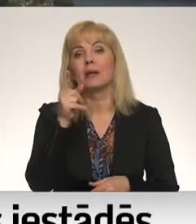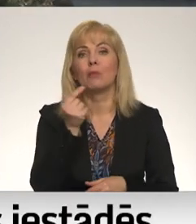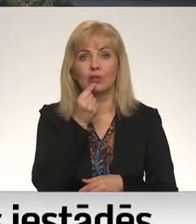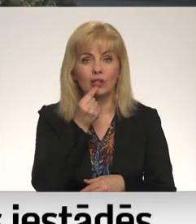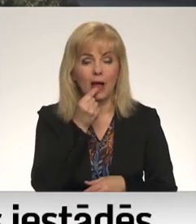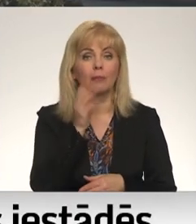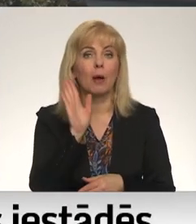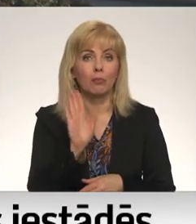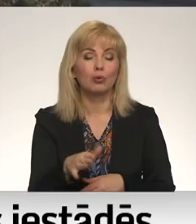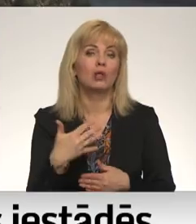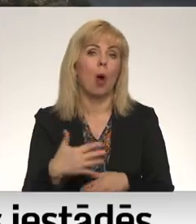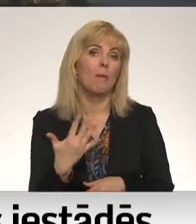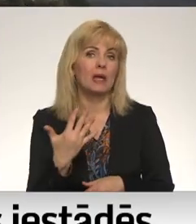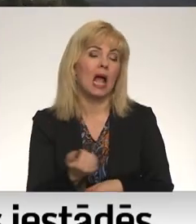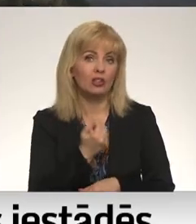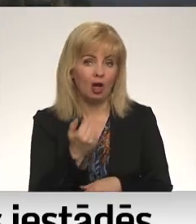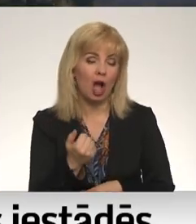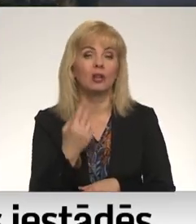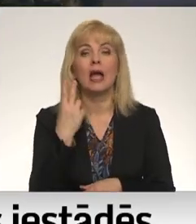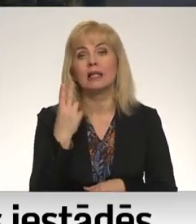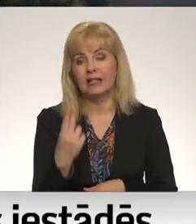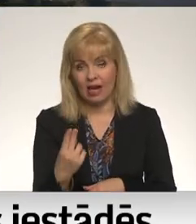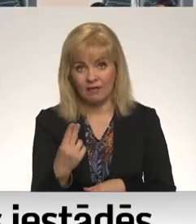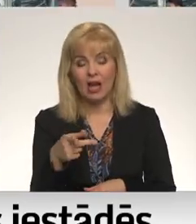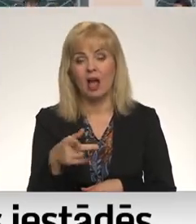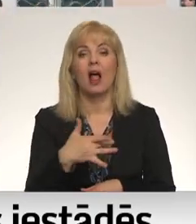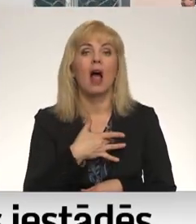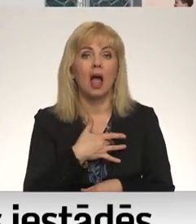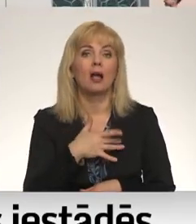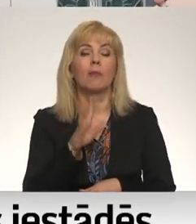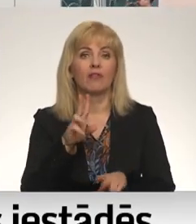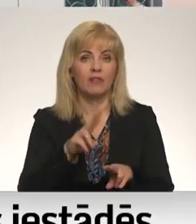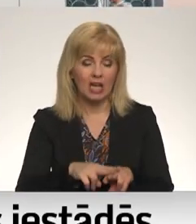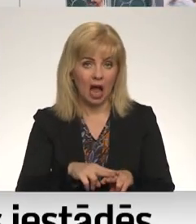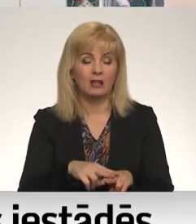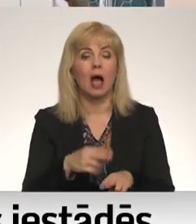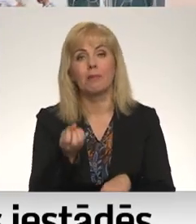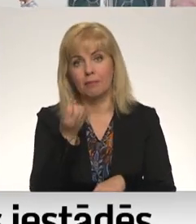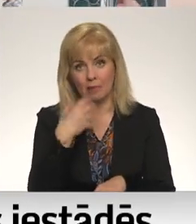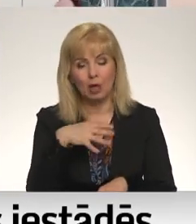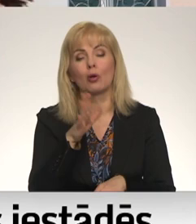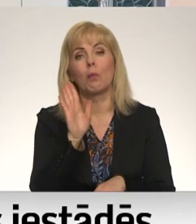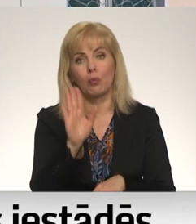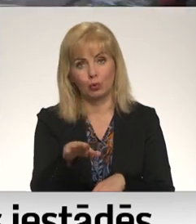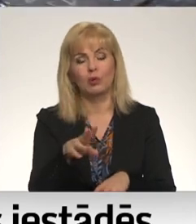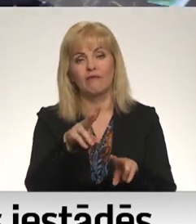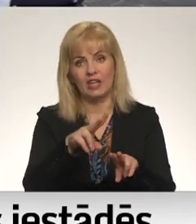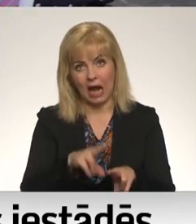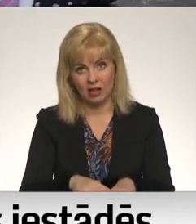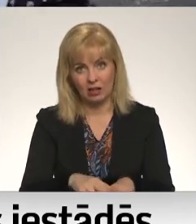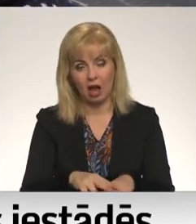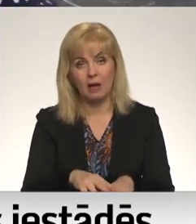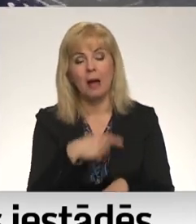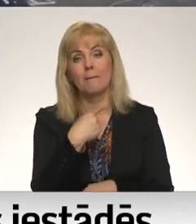septembri jau būs 5 gadi, tādi būs 2, tiem arī droši viena vieta pirmskolas izglītības iestādē atradīsies,